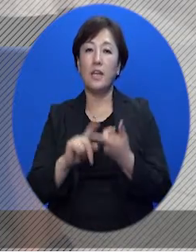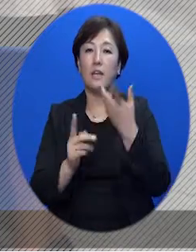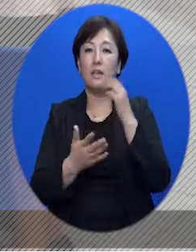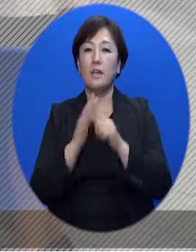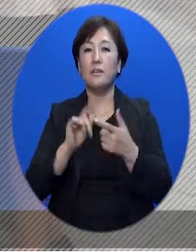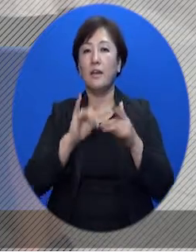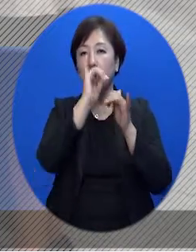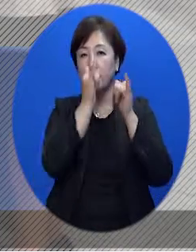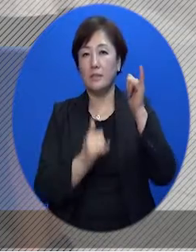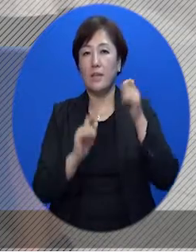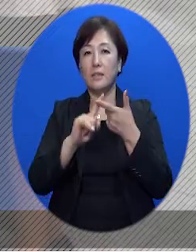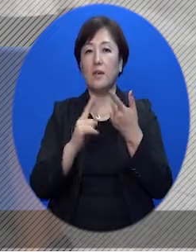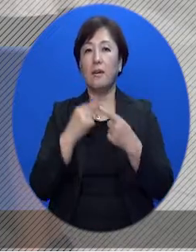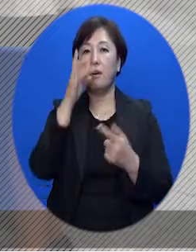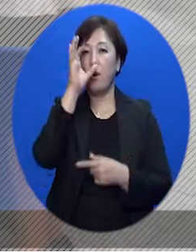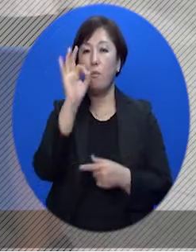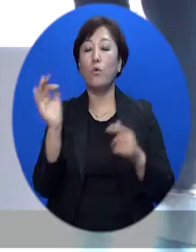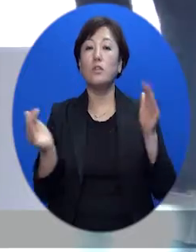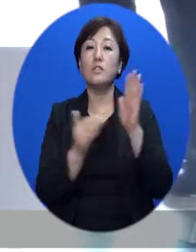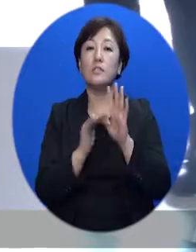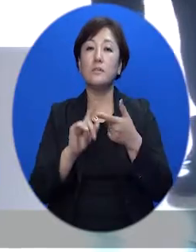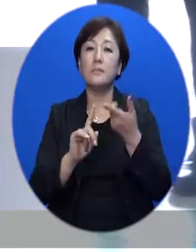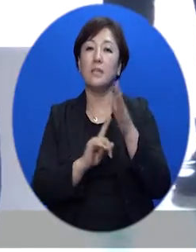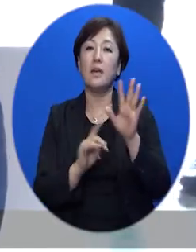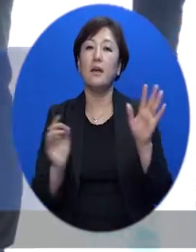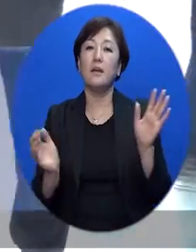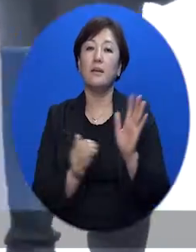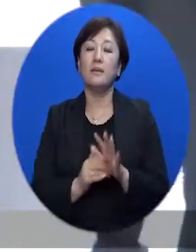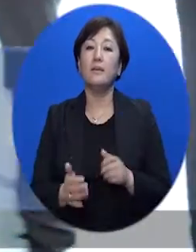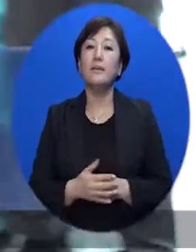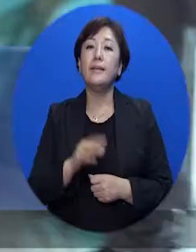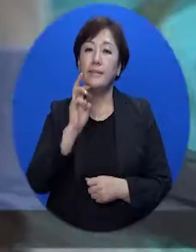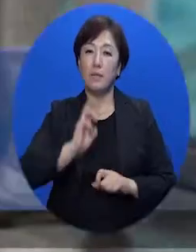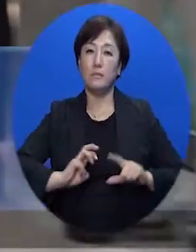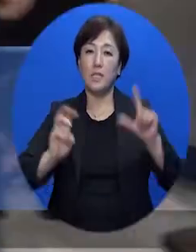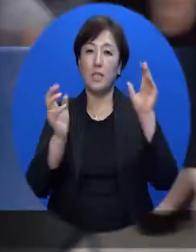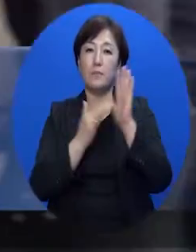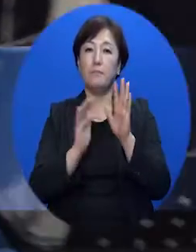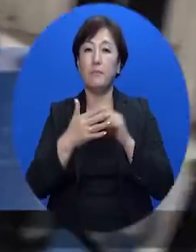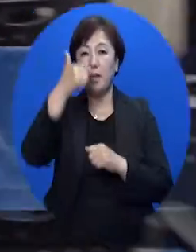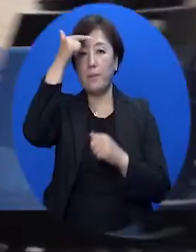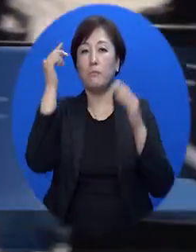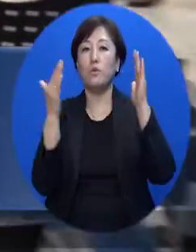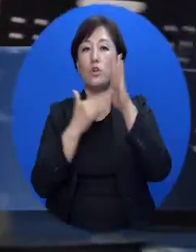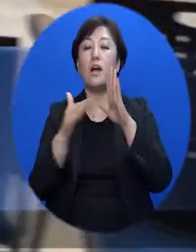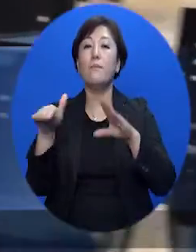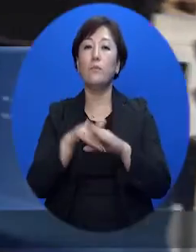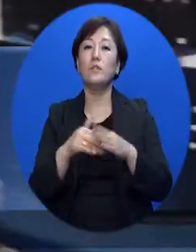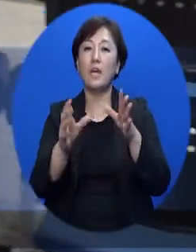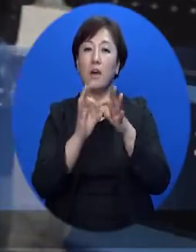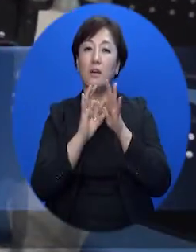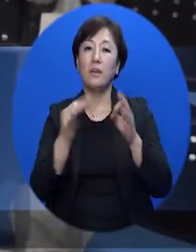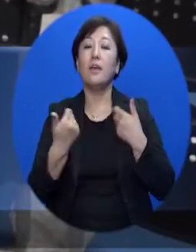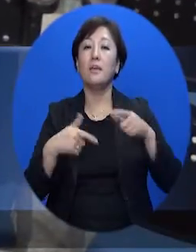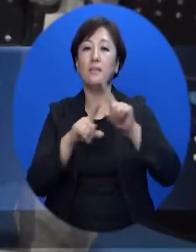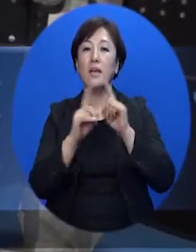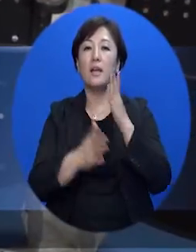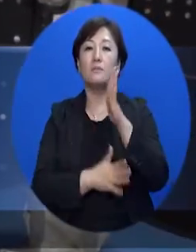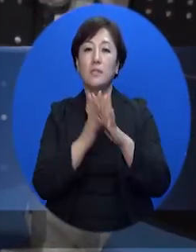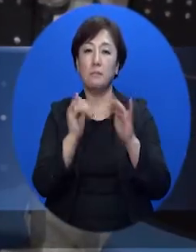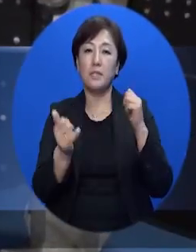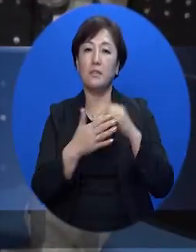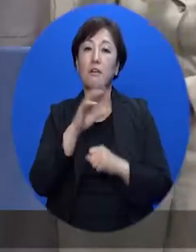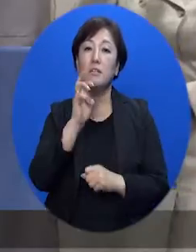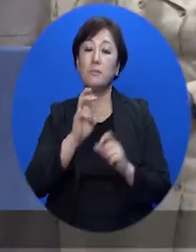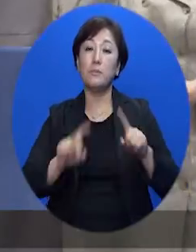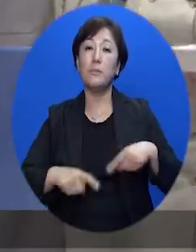인류학적인 가치를 찾아볼 수 있습니다. 지난달 30일 박물관 및 문화예술 관계자와 일반 시민 등 30여